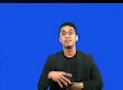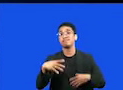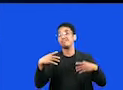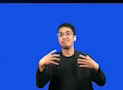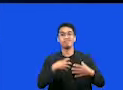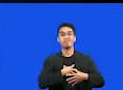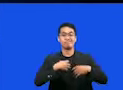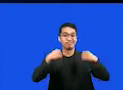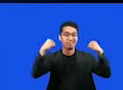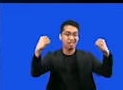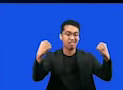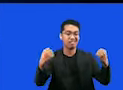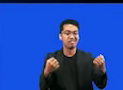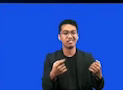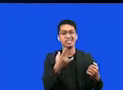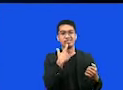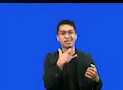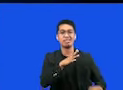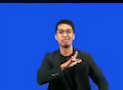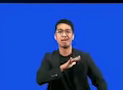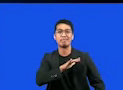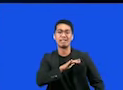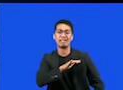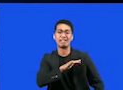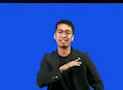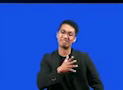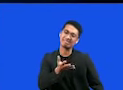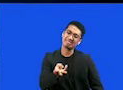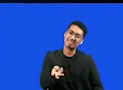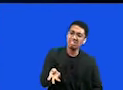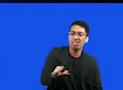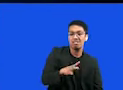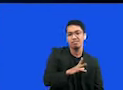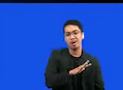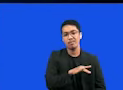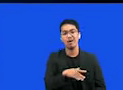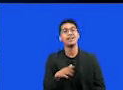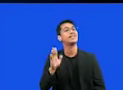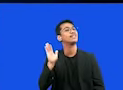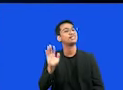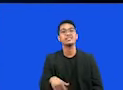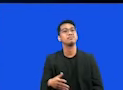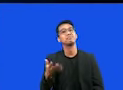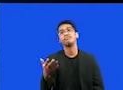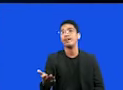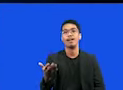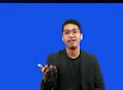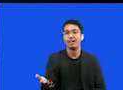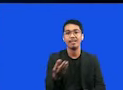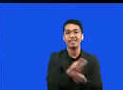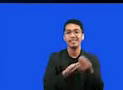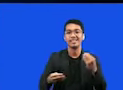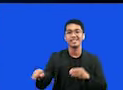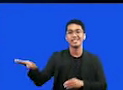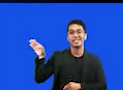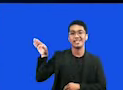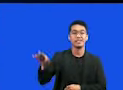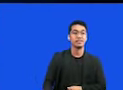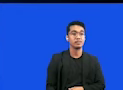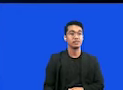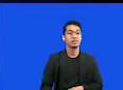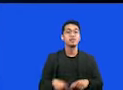dikit-dikit nanti baper dikit-dikit ini gimana sih generasi set ini gitu ya lalu tingkah laku